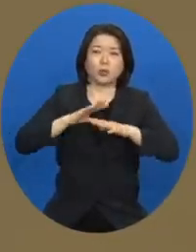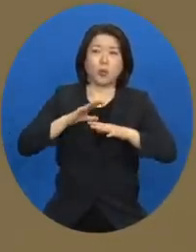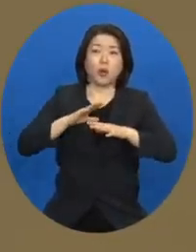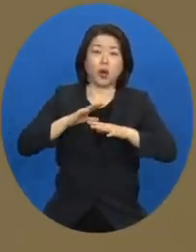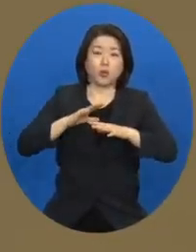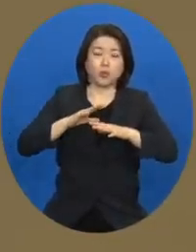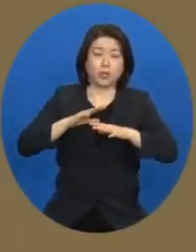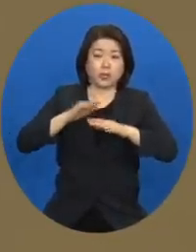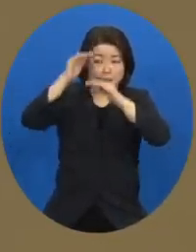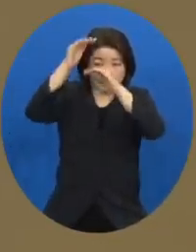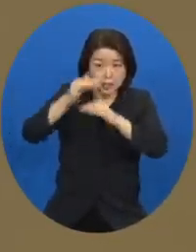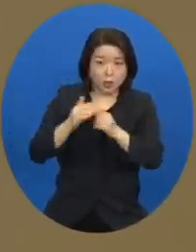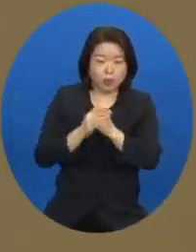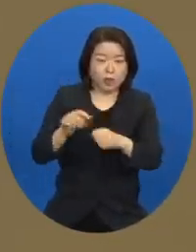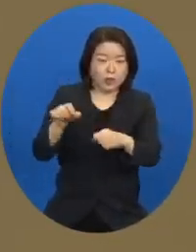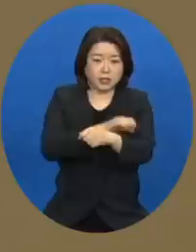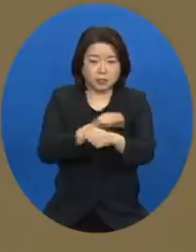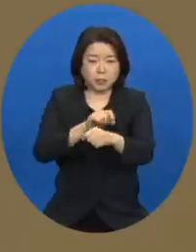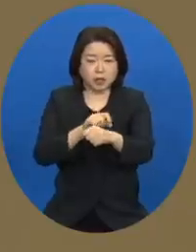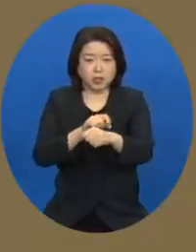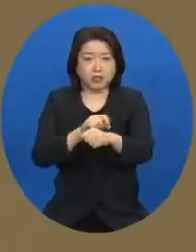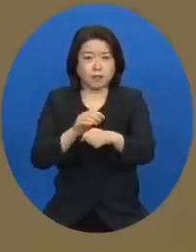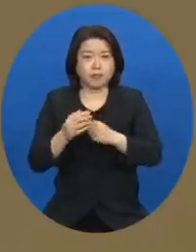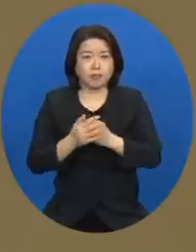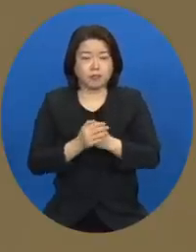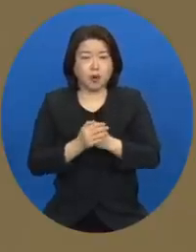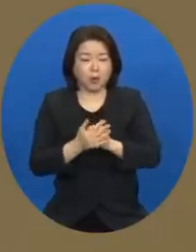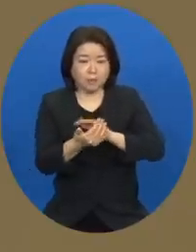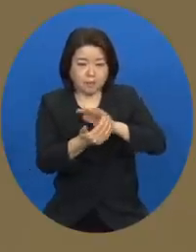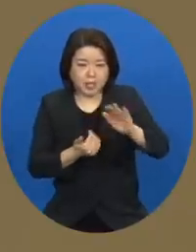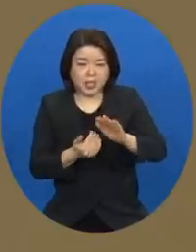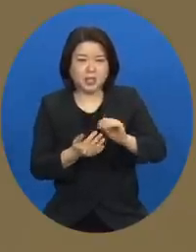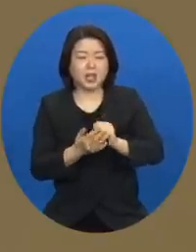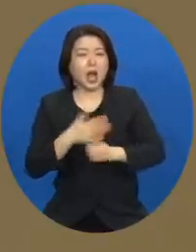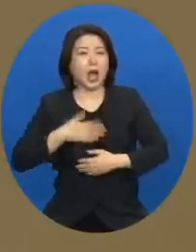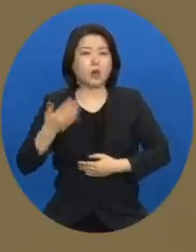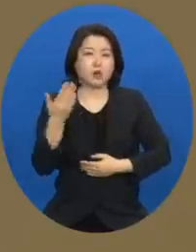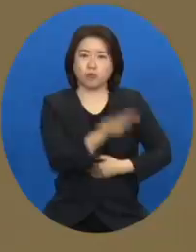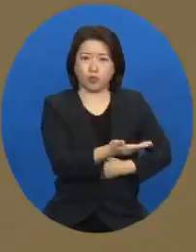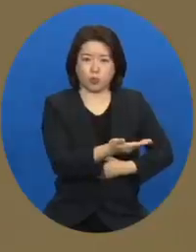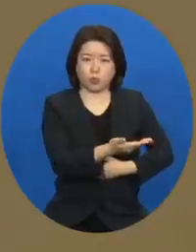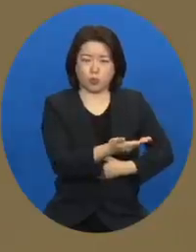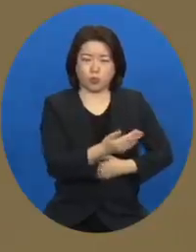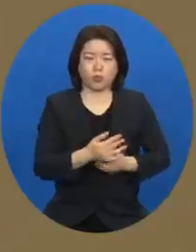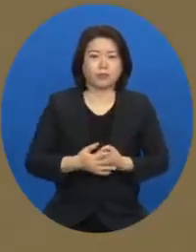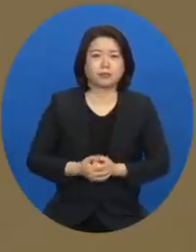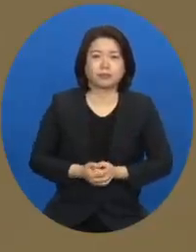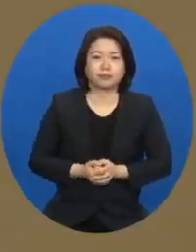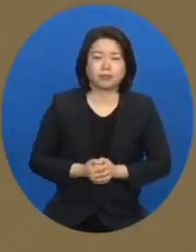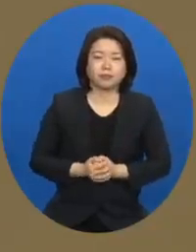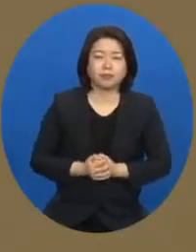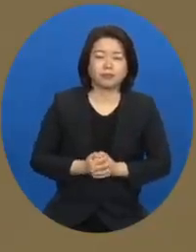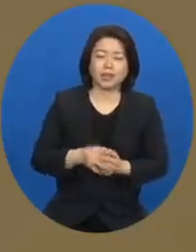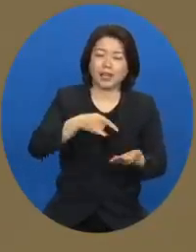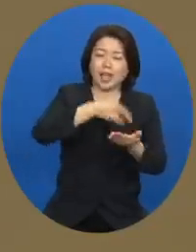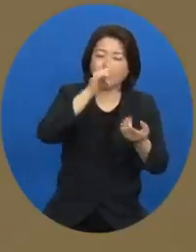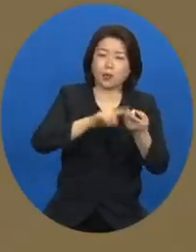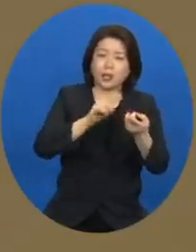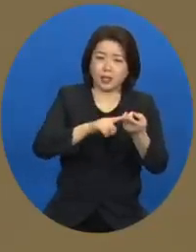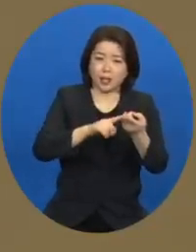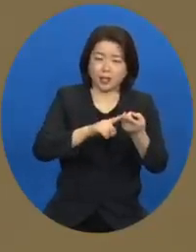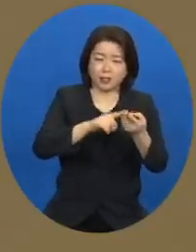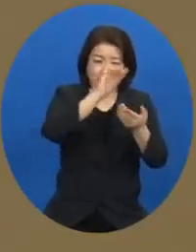사실을 특별히 계시해 주셨기 때문입니다. 에녹에 대한 기사가 신약 성경에도